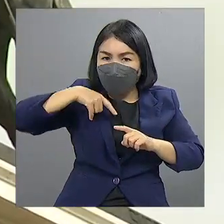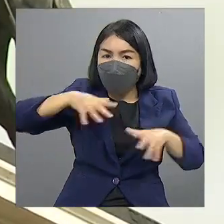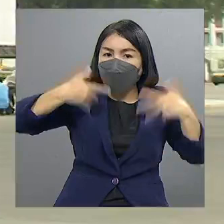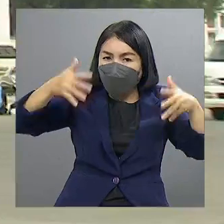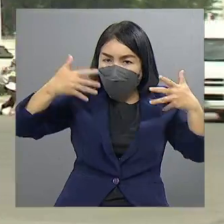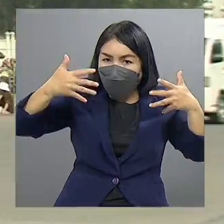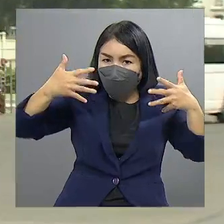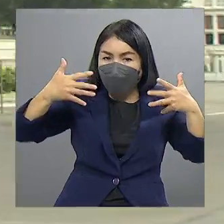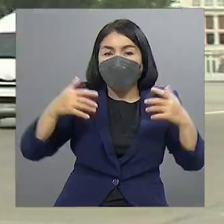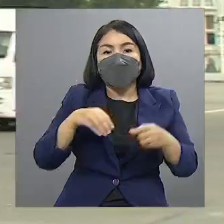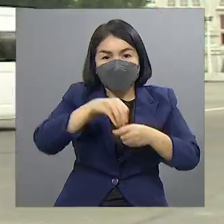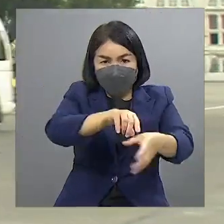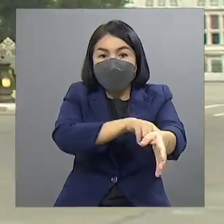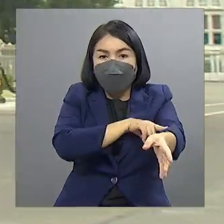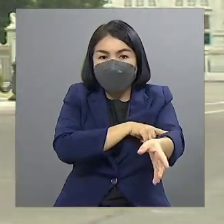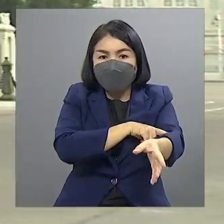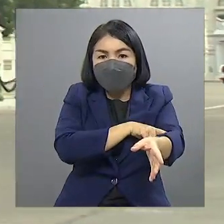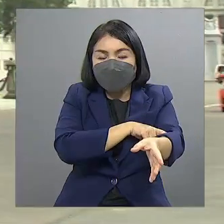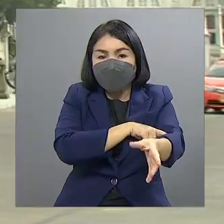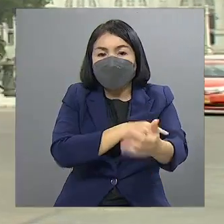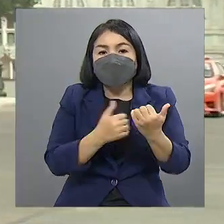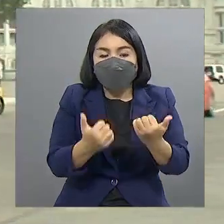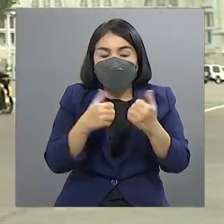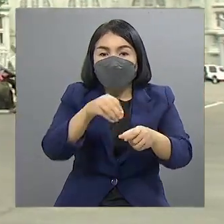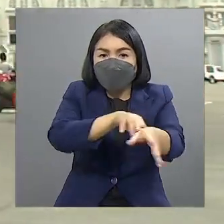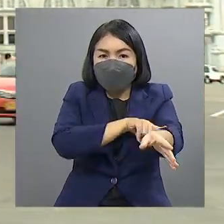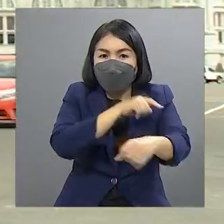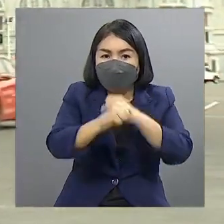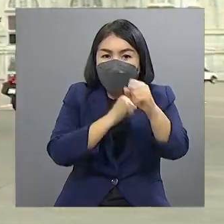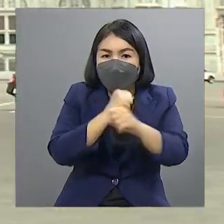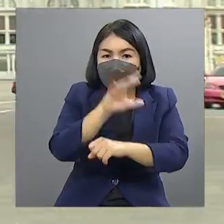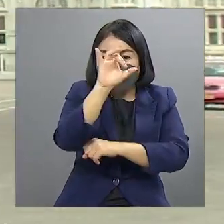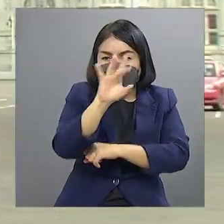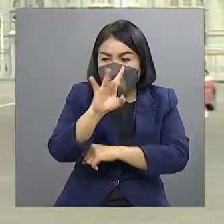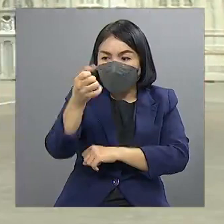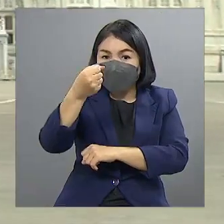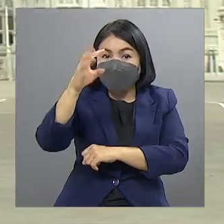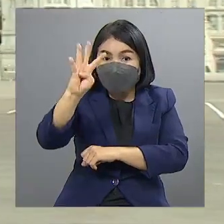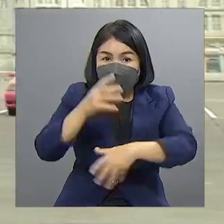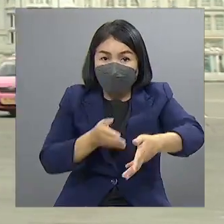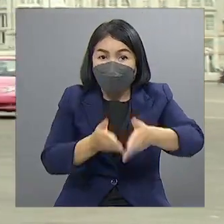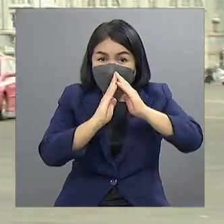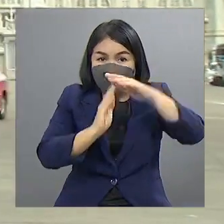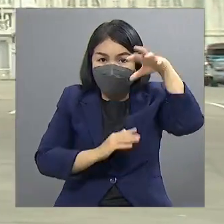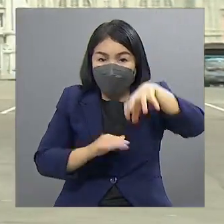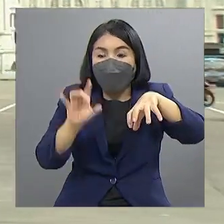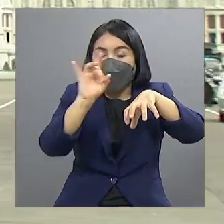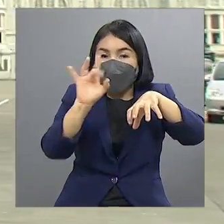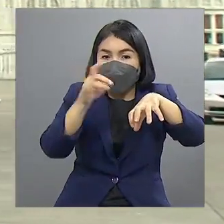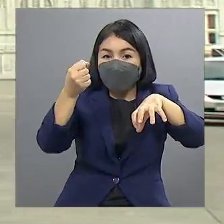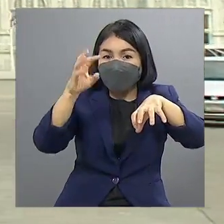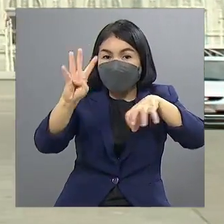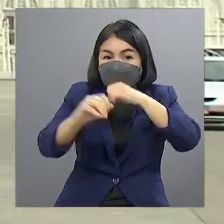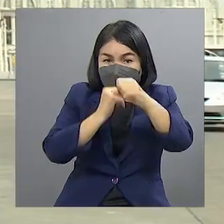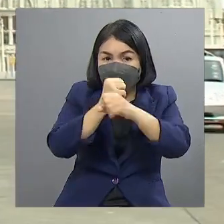อยู่จนถึงบัดนี้เป็นเวลาถึง114ปีแล้วครับ 114ปี ที่น่าสนใจก็คือว่าผมได้เ